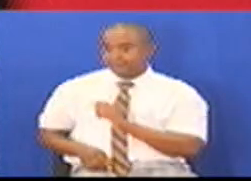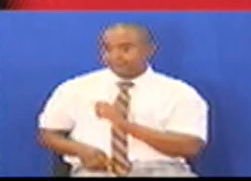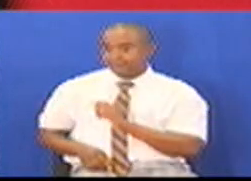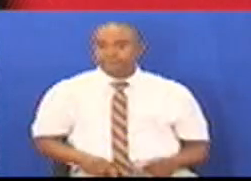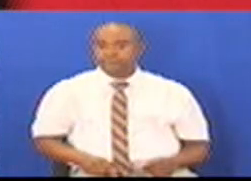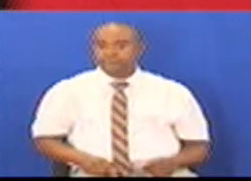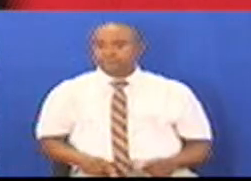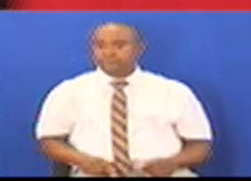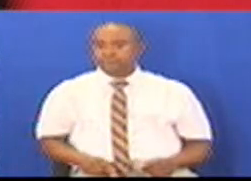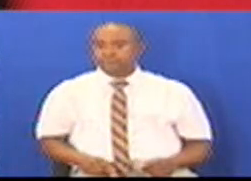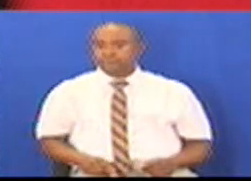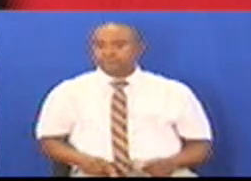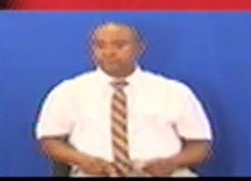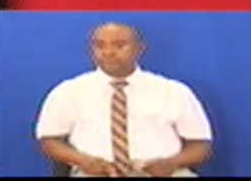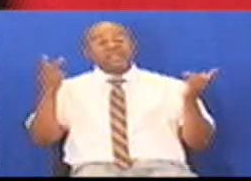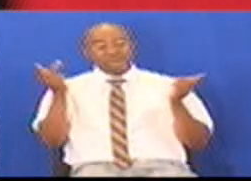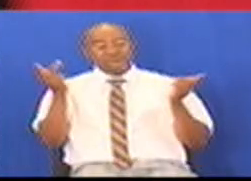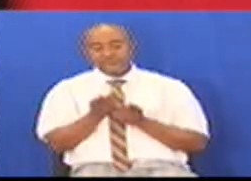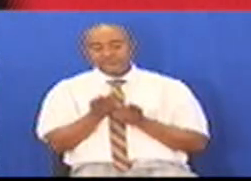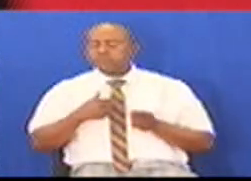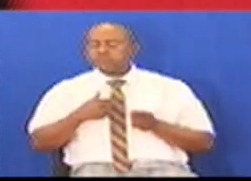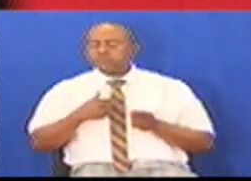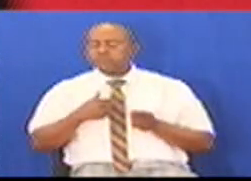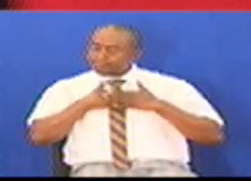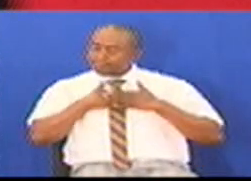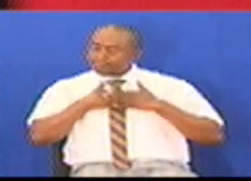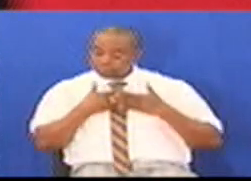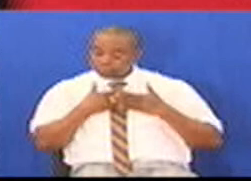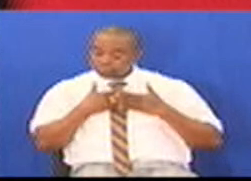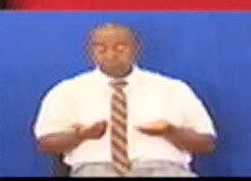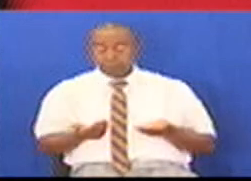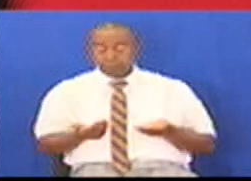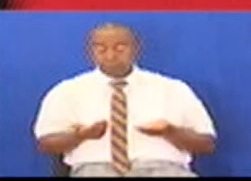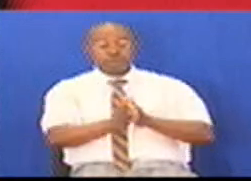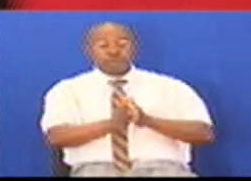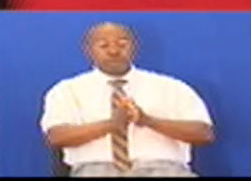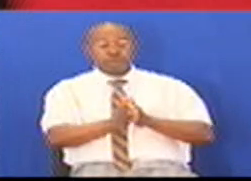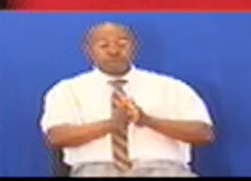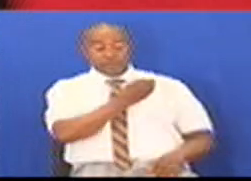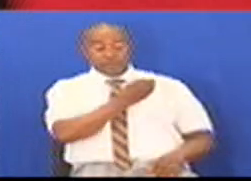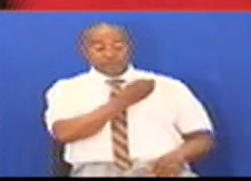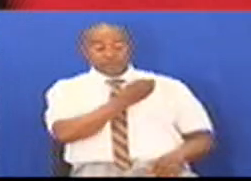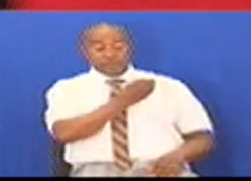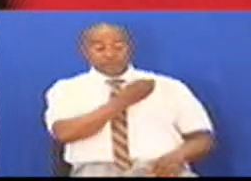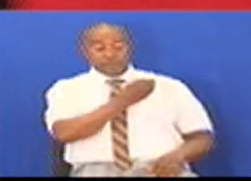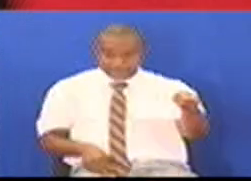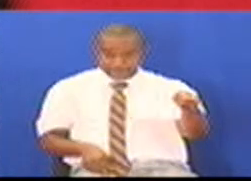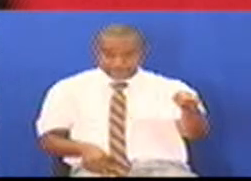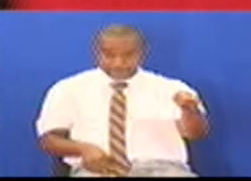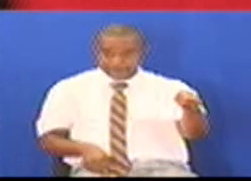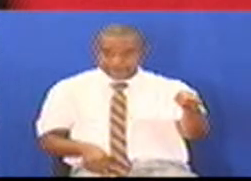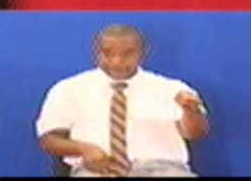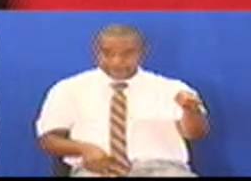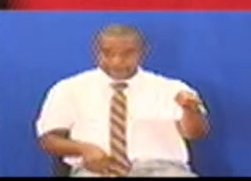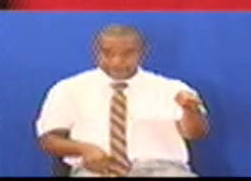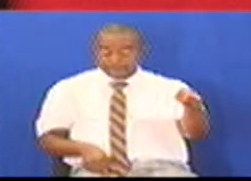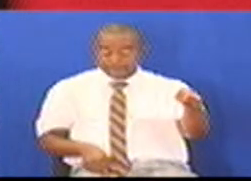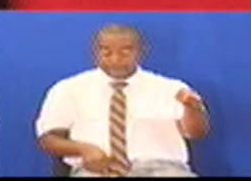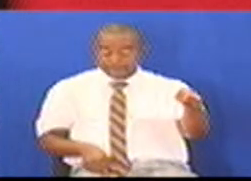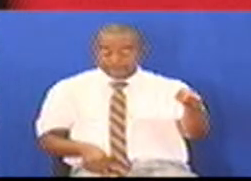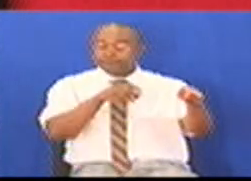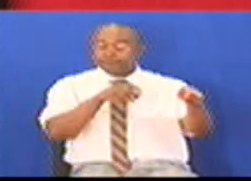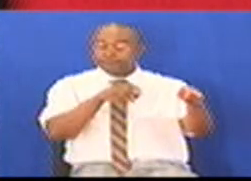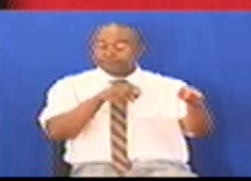Aidha, tunapenda kuwashukuru Mheshimiwa Waziri wa Fedha na Mipango na mheshimiwa mheshimiwa